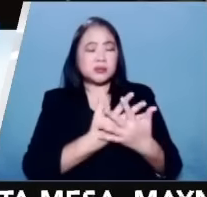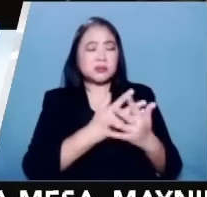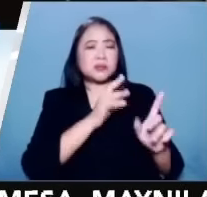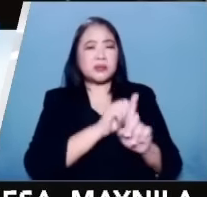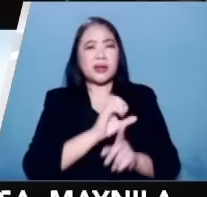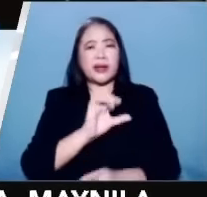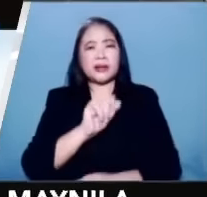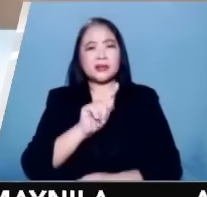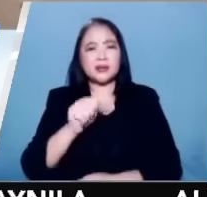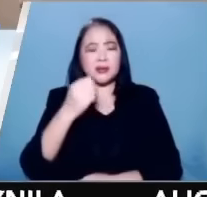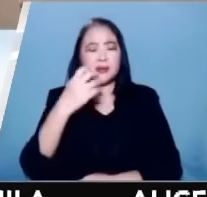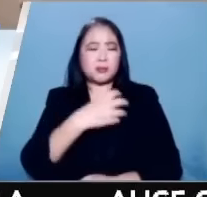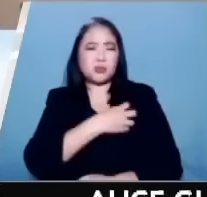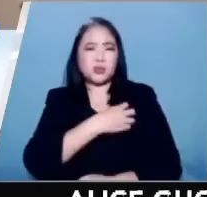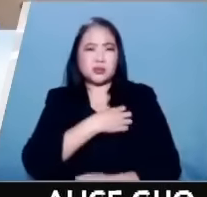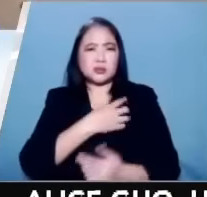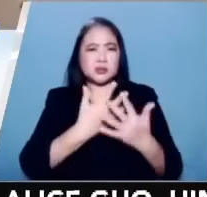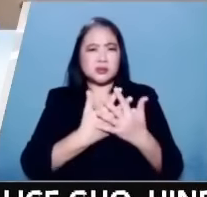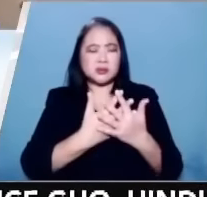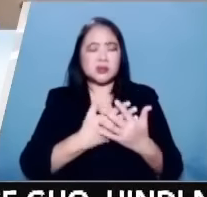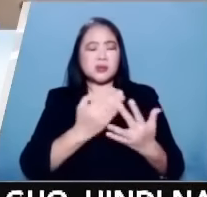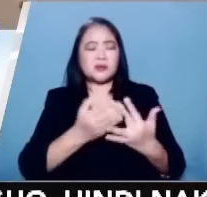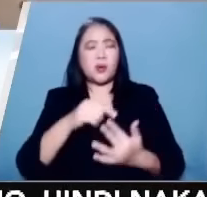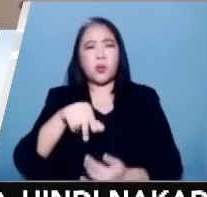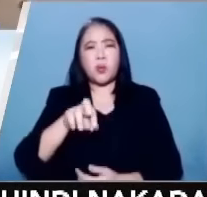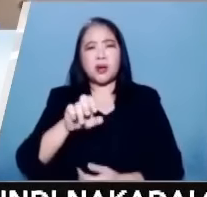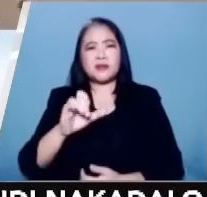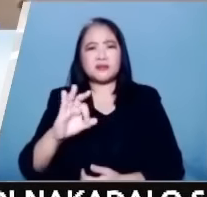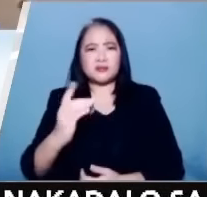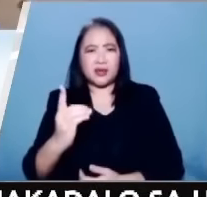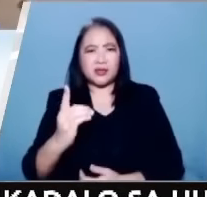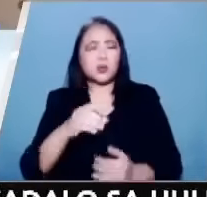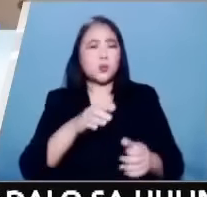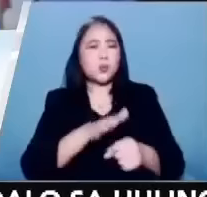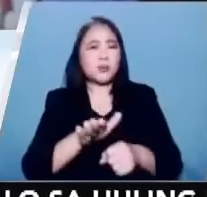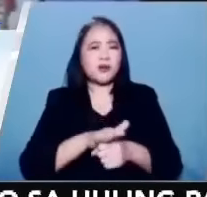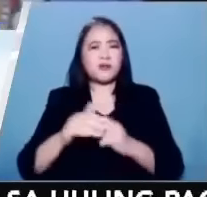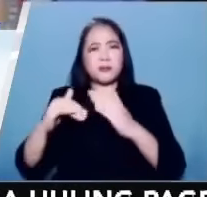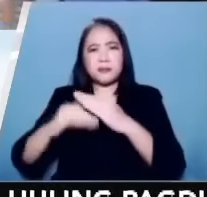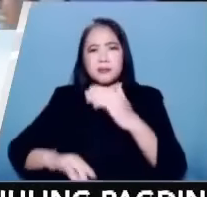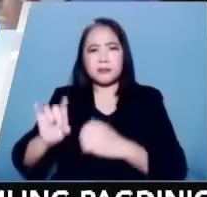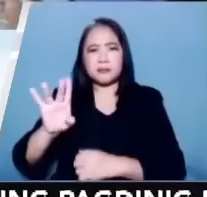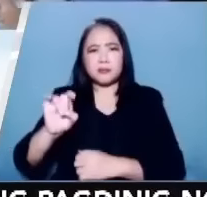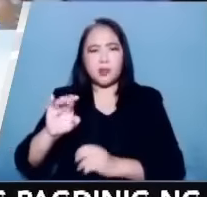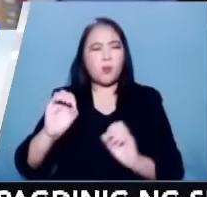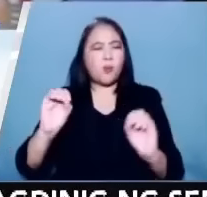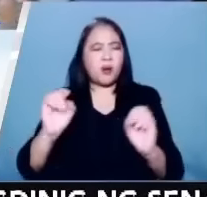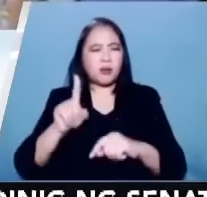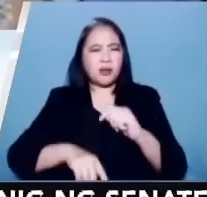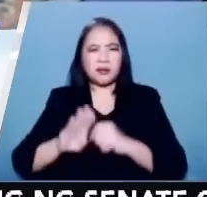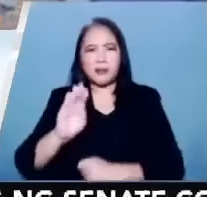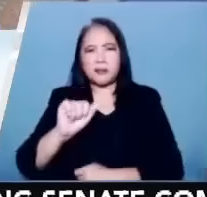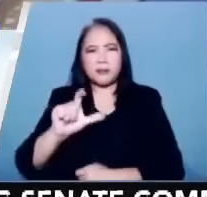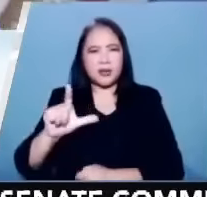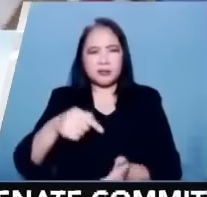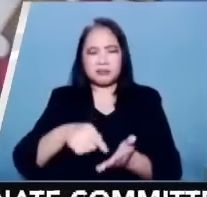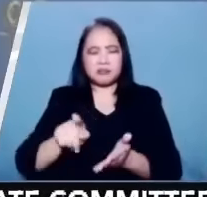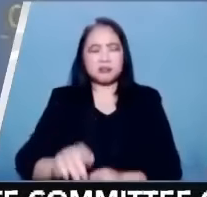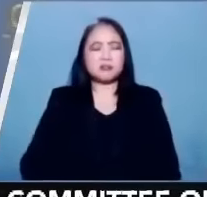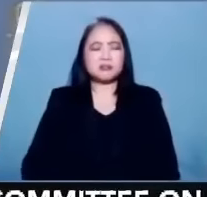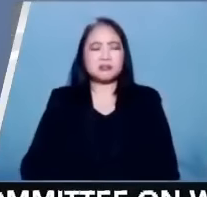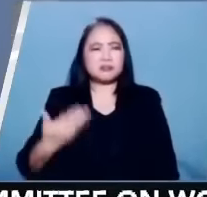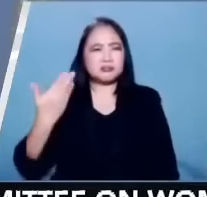maharap sa kasong qualified Rape of a minor wala itong piyansa it unang balita EJ